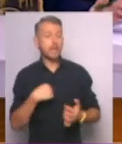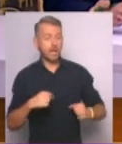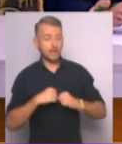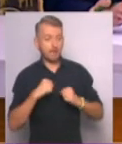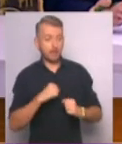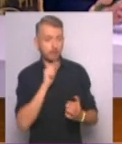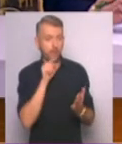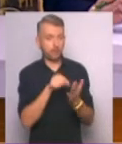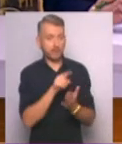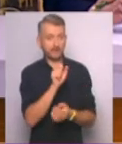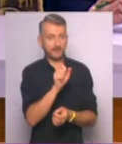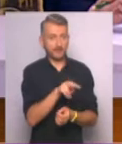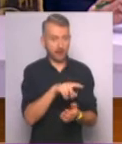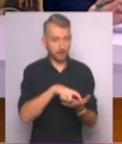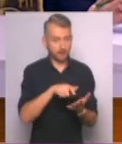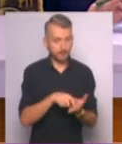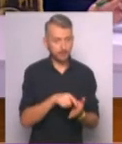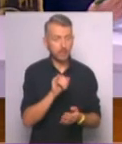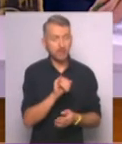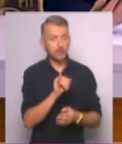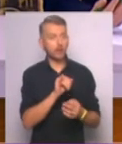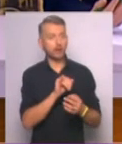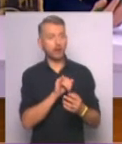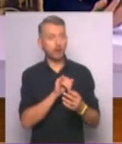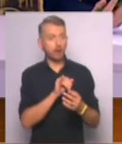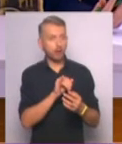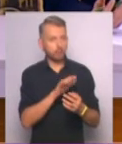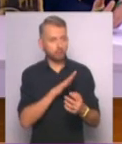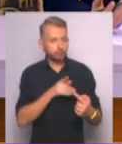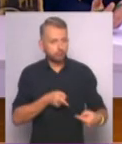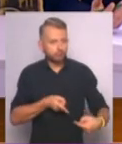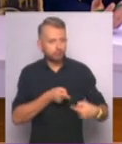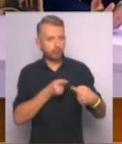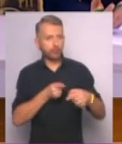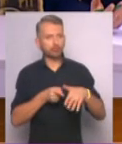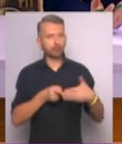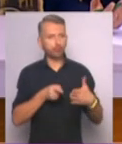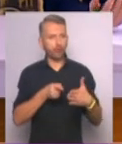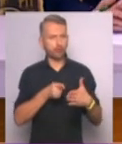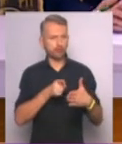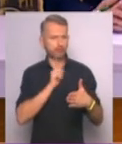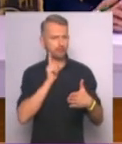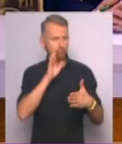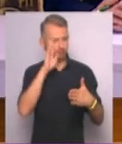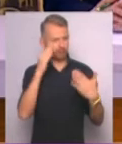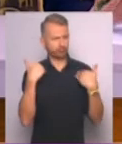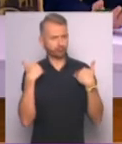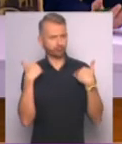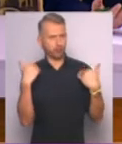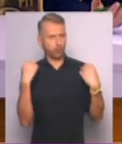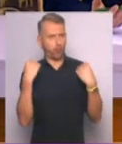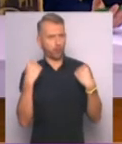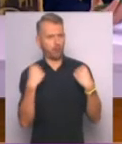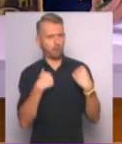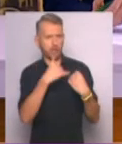пройти до зали і зустріла супротив з боку молодиків міцної спортивної статури, які мене не